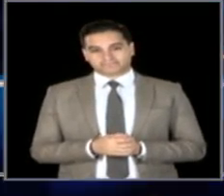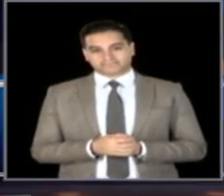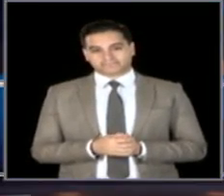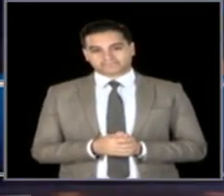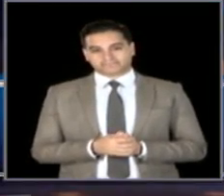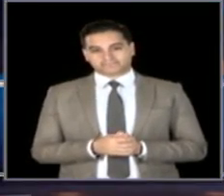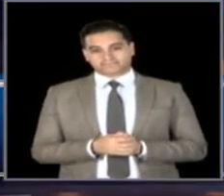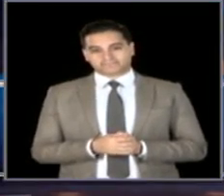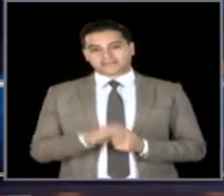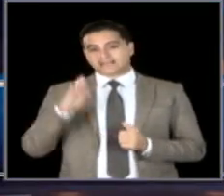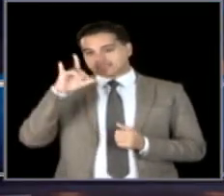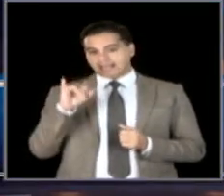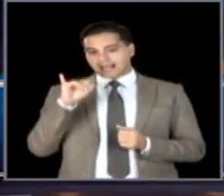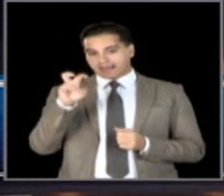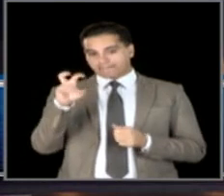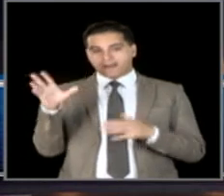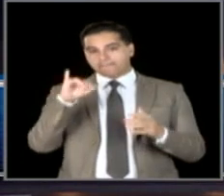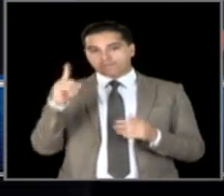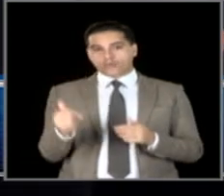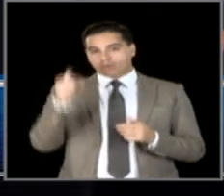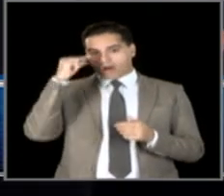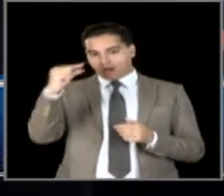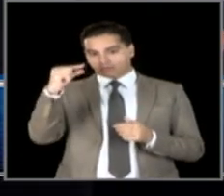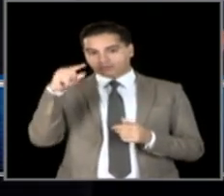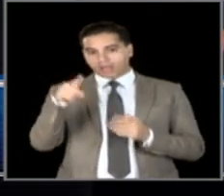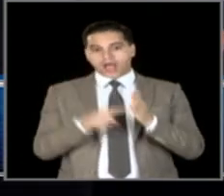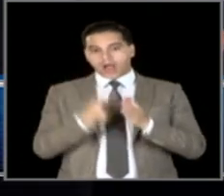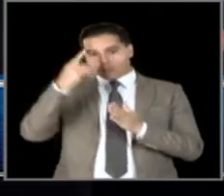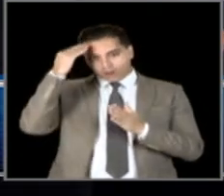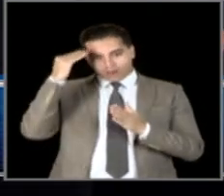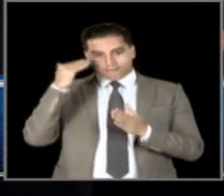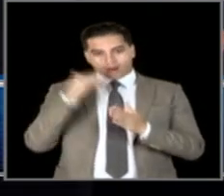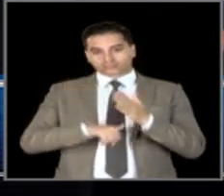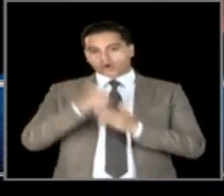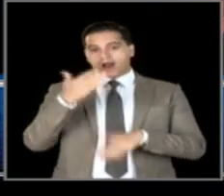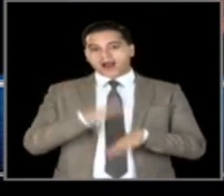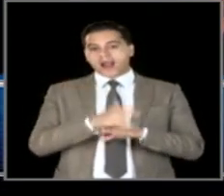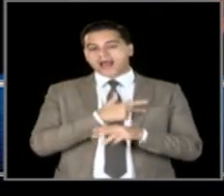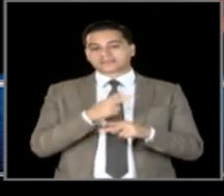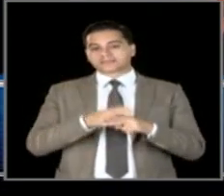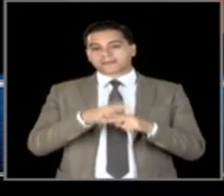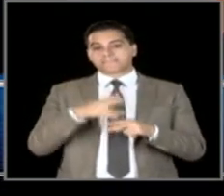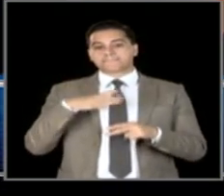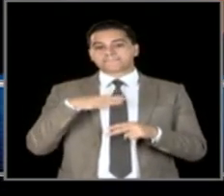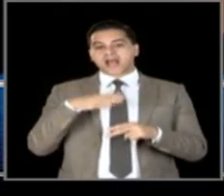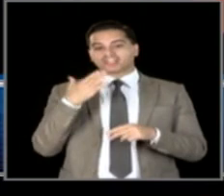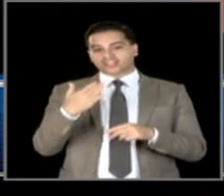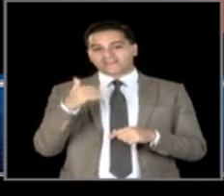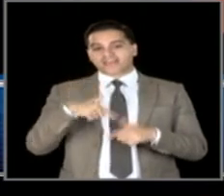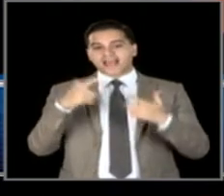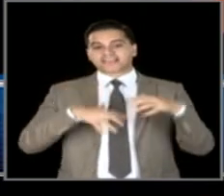هو سليمه مراد هي اول امراه تحصل على لقب باشا